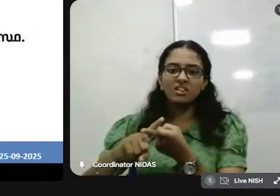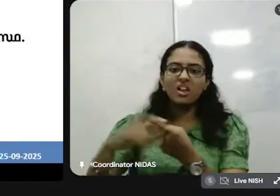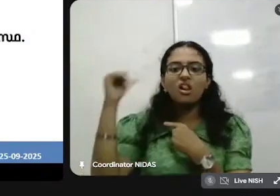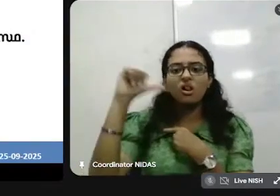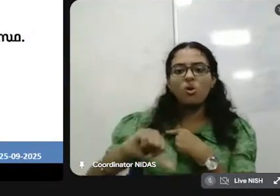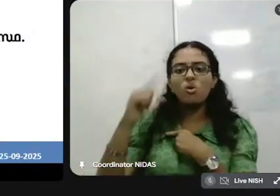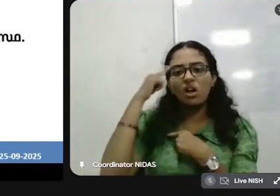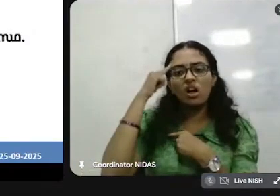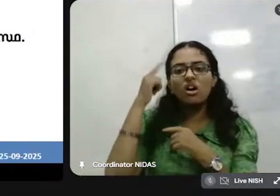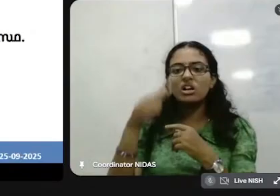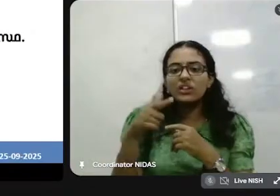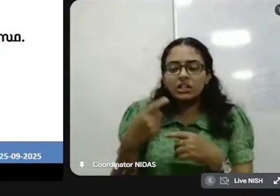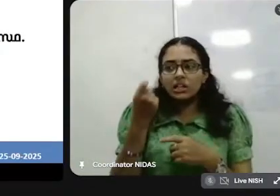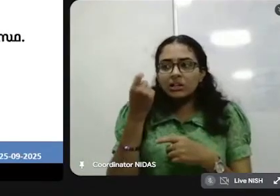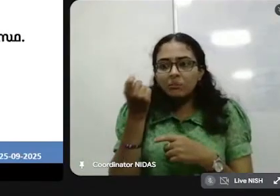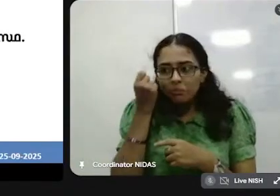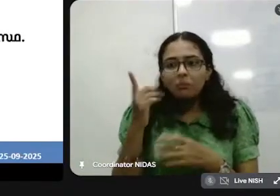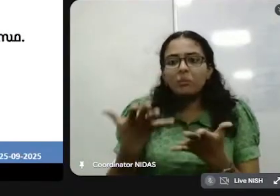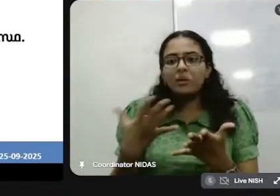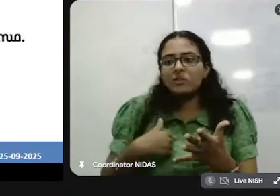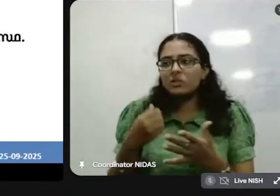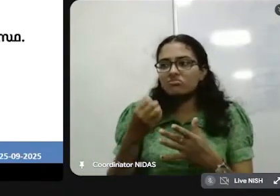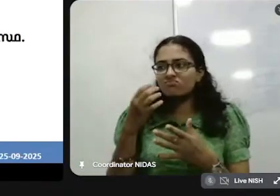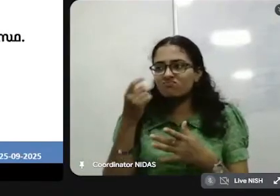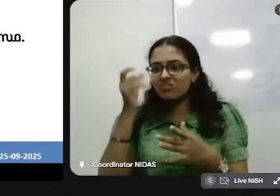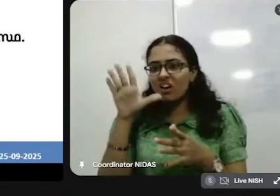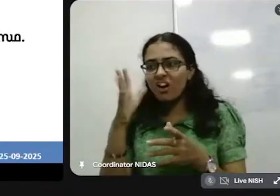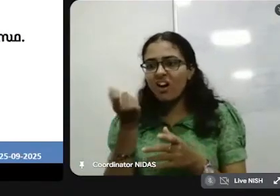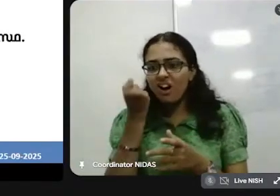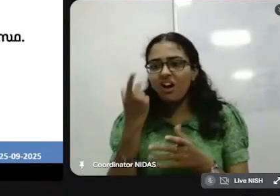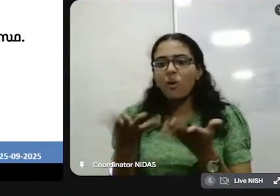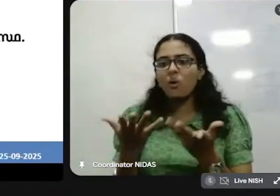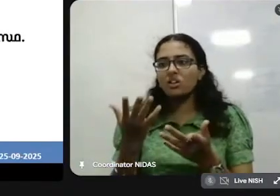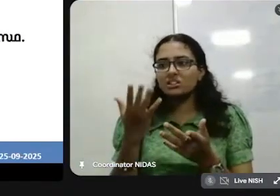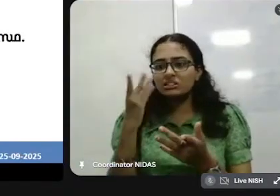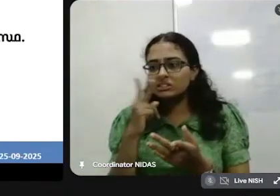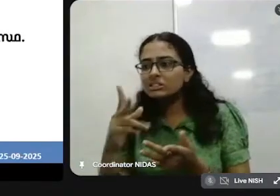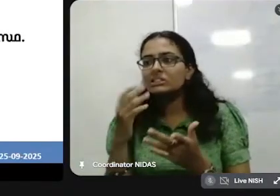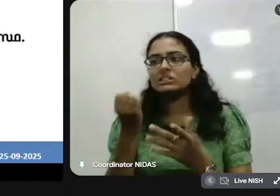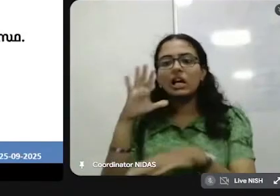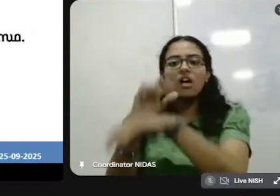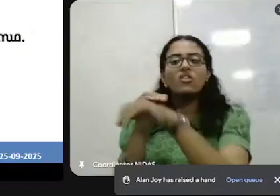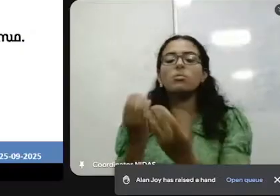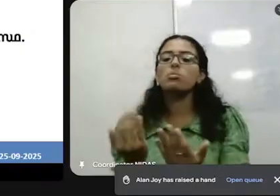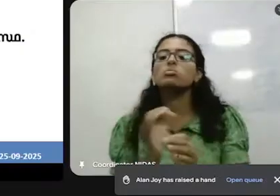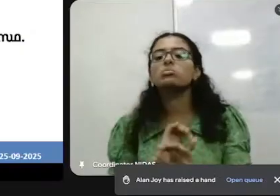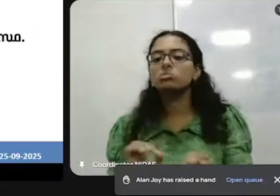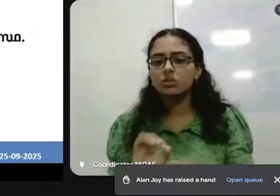ബുദ്ധിമുട്ടുകളിലൂടെ പോകുന്നതെന്ന് നമ്മളെപ്പോഴും മനസ്സിൽ വെക്കാനായിട്ട് ശ്രദ്ധിക്കുക. അങ്ങനെ ഇമോഷൻസ് ഒക്കെ മനസ്സിലാക്കാൻ